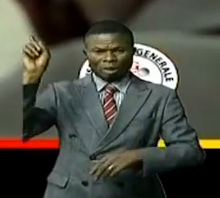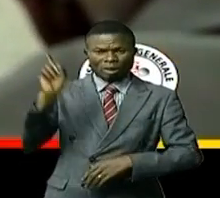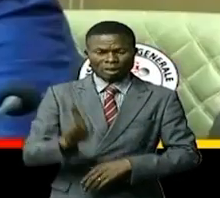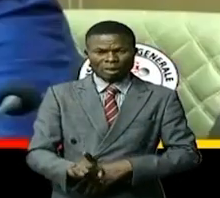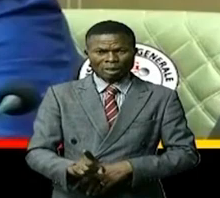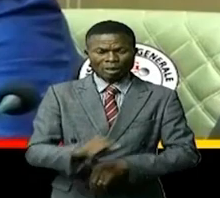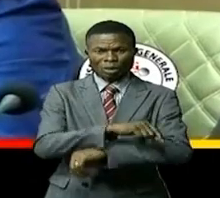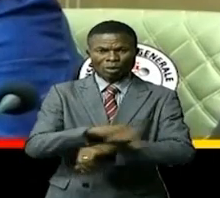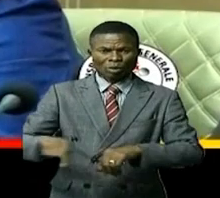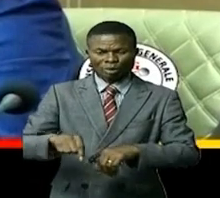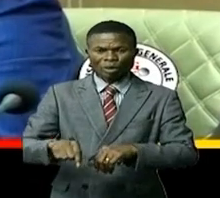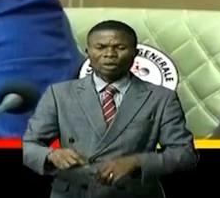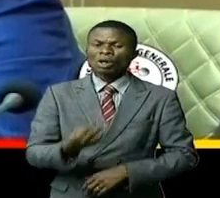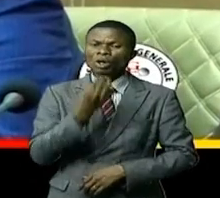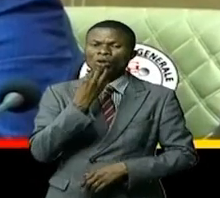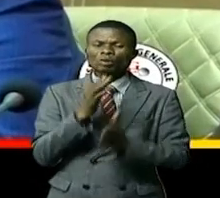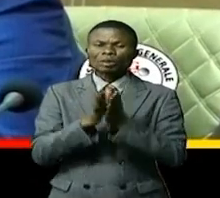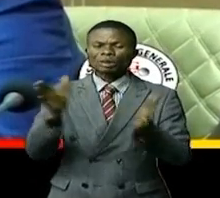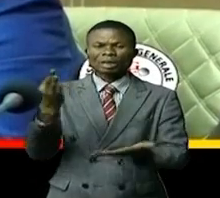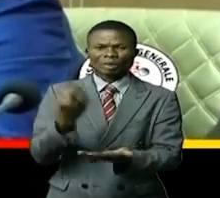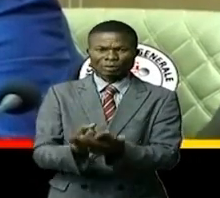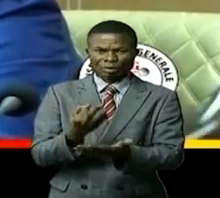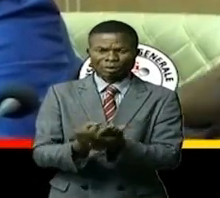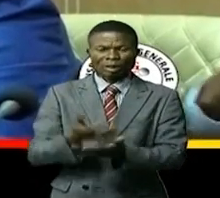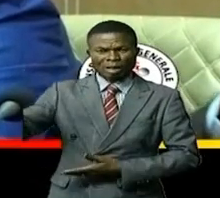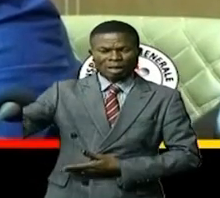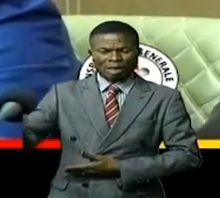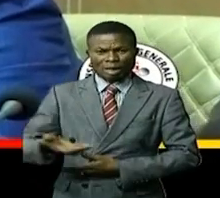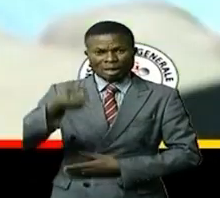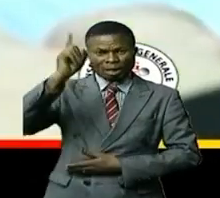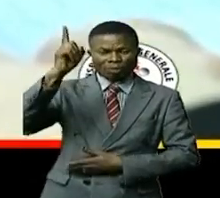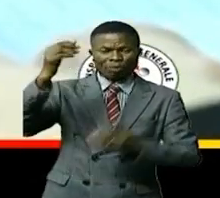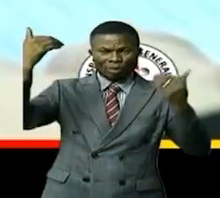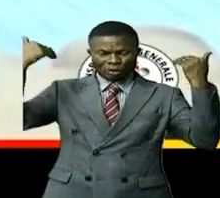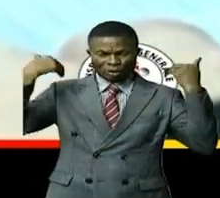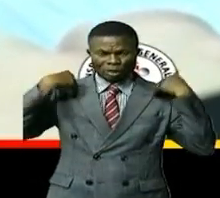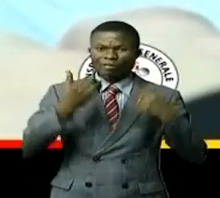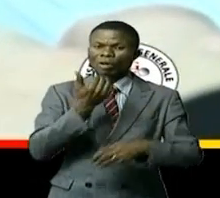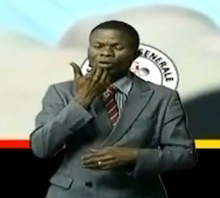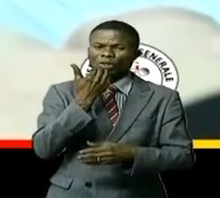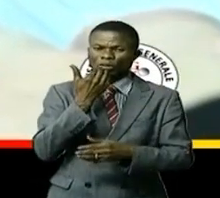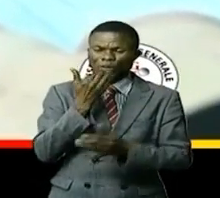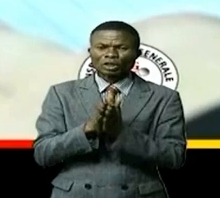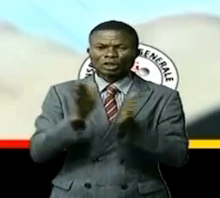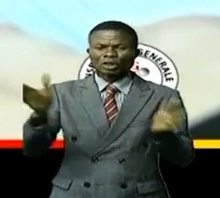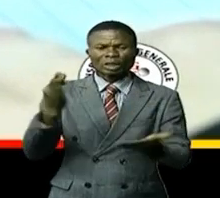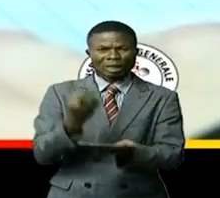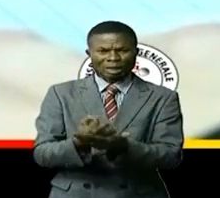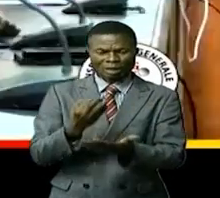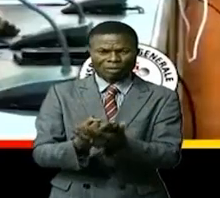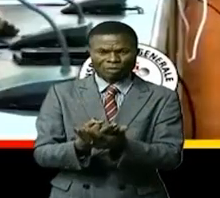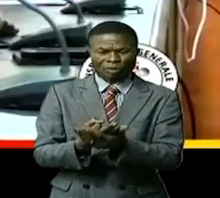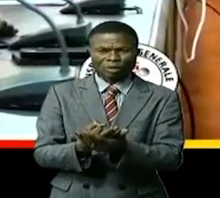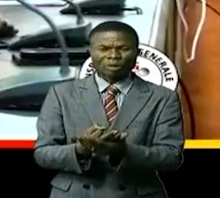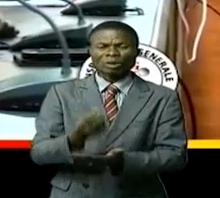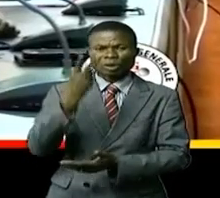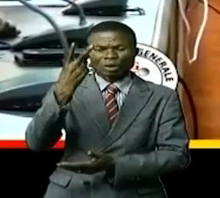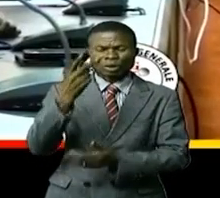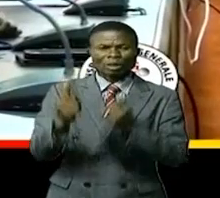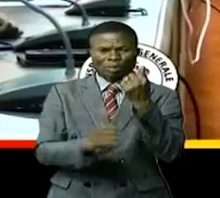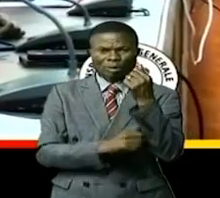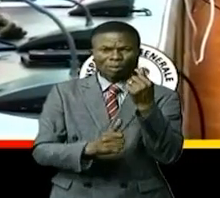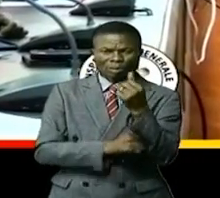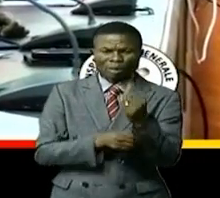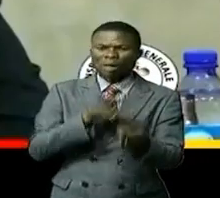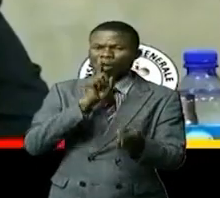installations de l'inspection générale de finances. Reçu par l'inspecteur général chef de service adjoint Victor Batoubenga, les deux personnalités ont